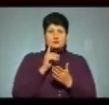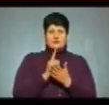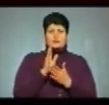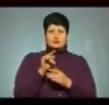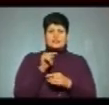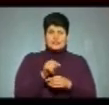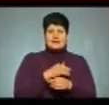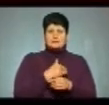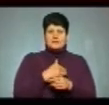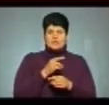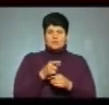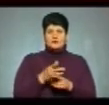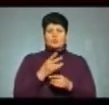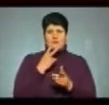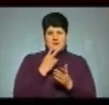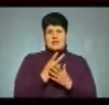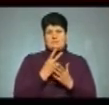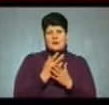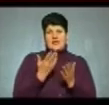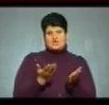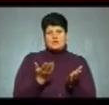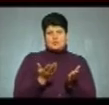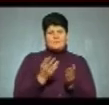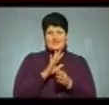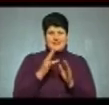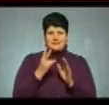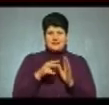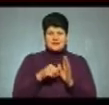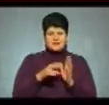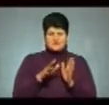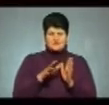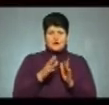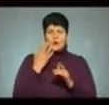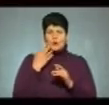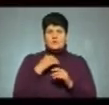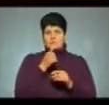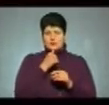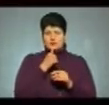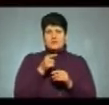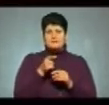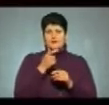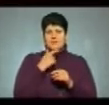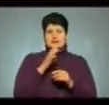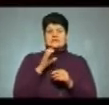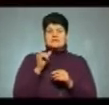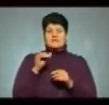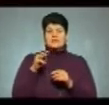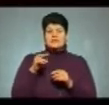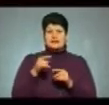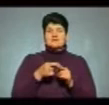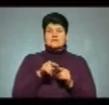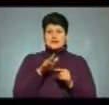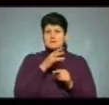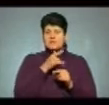температури, яку передбачено, так? Тобто не 28. Коли проводили замір квартири в пані Світлани, в цей